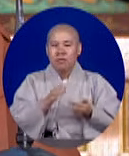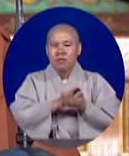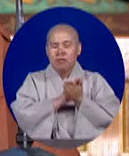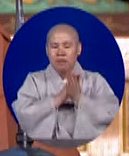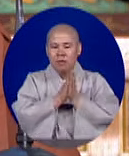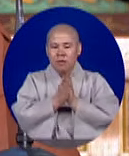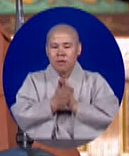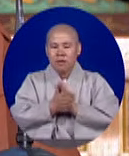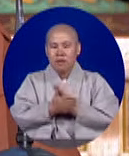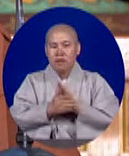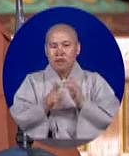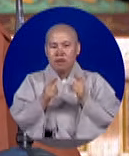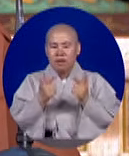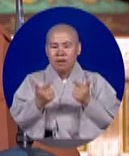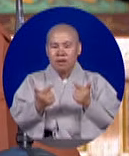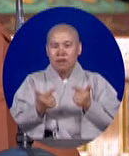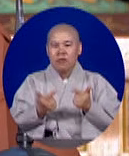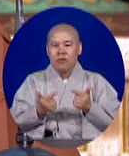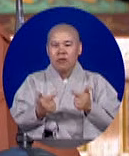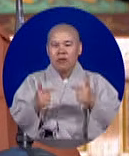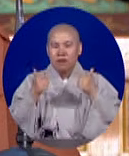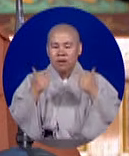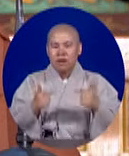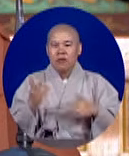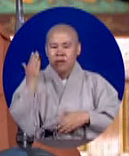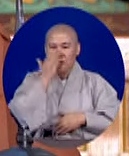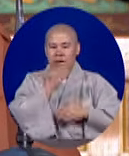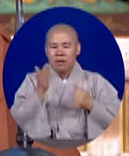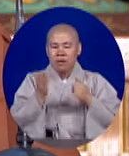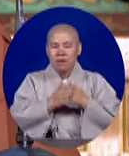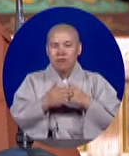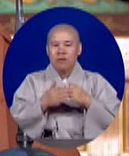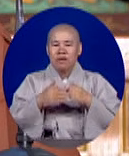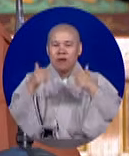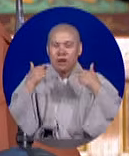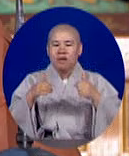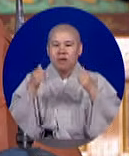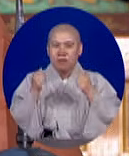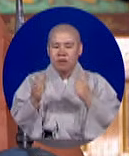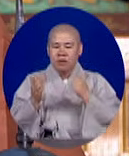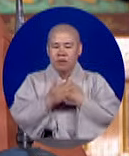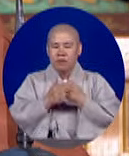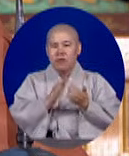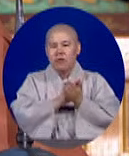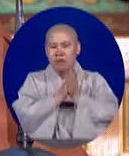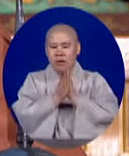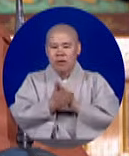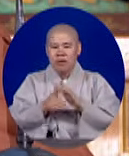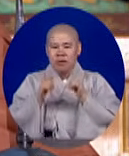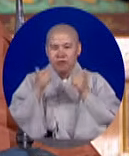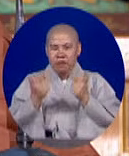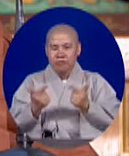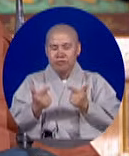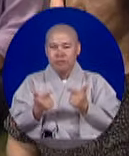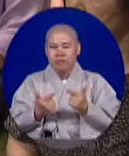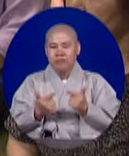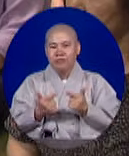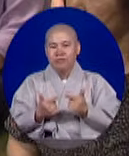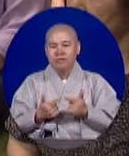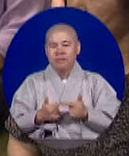항상 깨끗해서 늘 머물러 가지고 변하지 않는다. 이렇게 설명하고요.